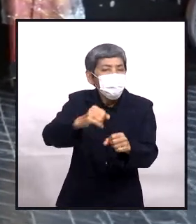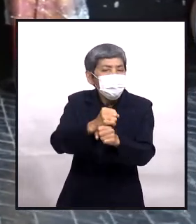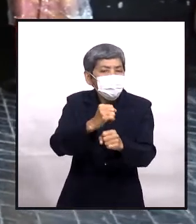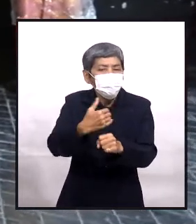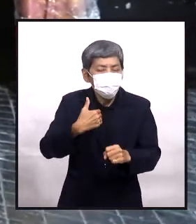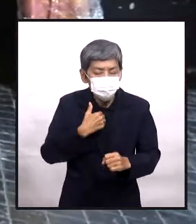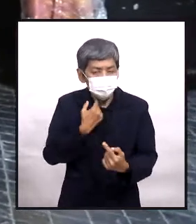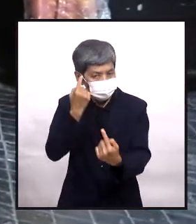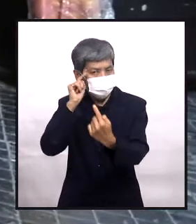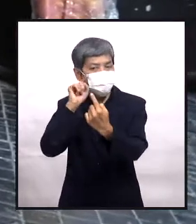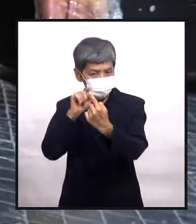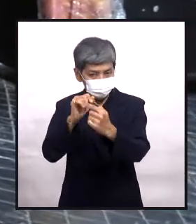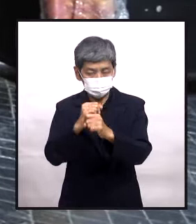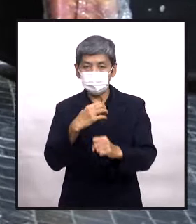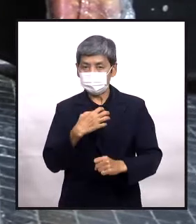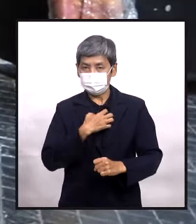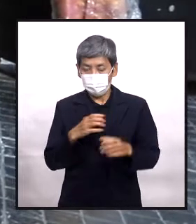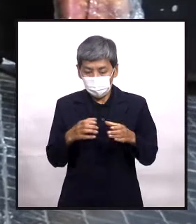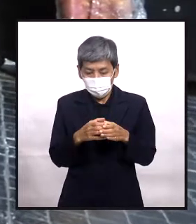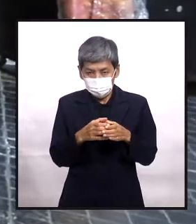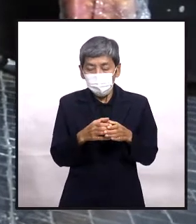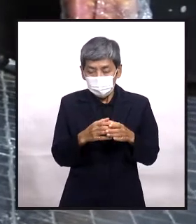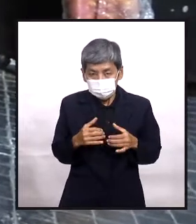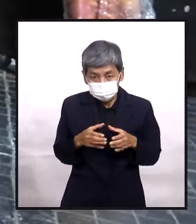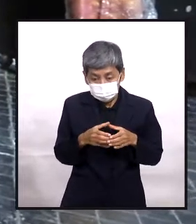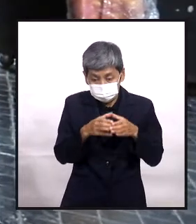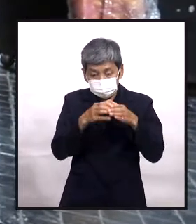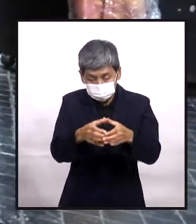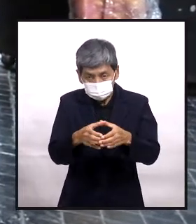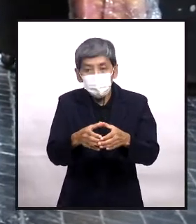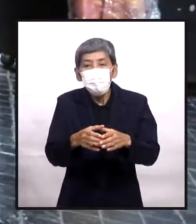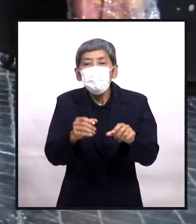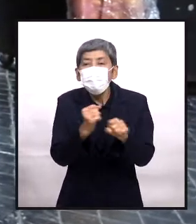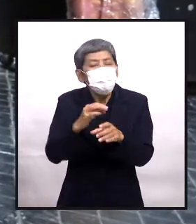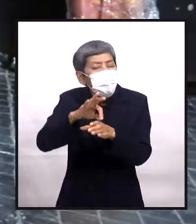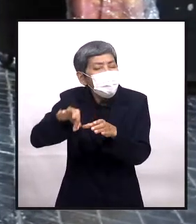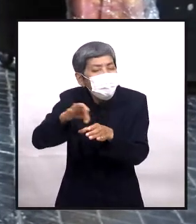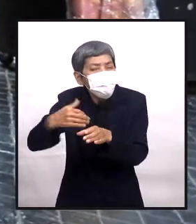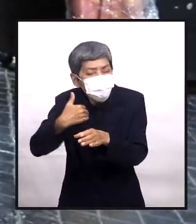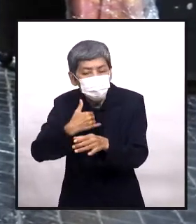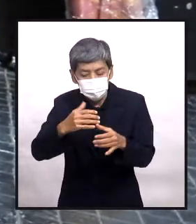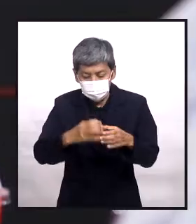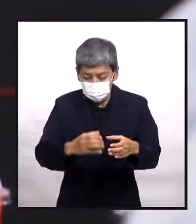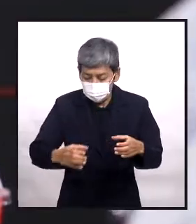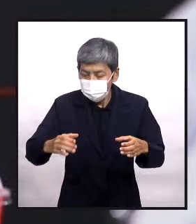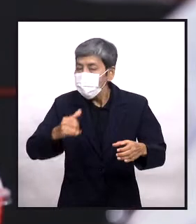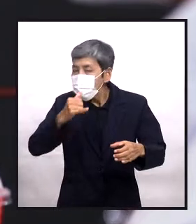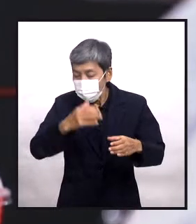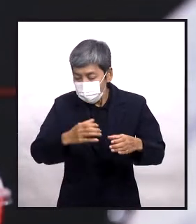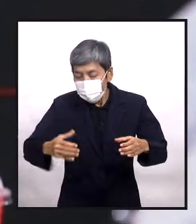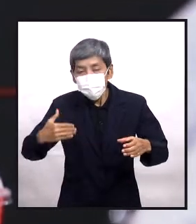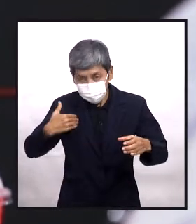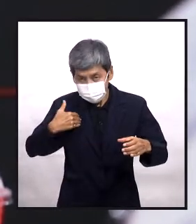คาเฟ่เพื่อให้กลุ่มเป้าหมายเขาเฟรนลี่ที่จะมาเนี่ยมันก็ต้องทำให้คล้ายๆคาเฟ่จริงๆมันก็ต้องมีเครื่องดื่มแต่ว่